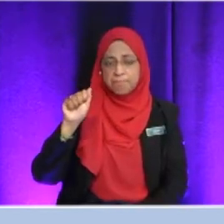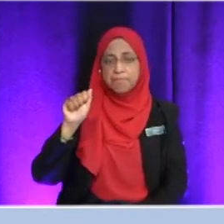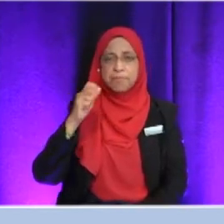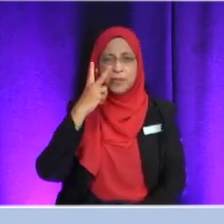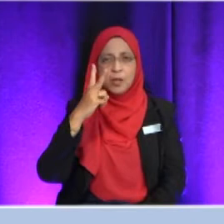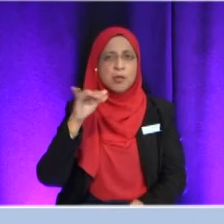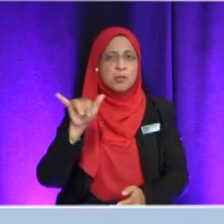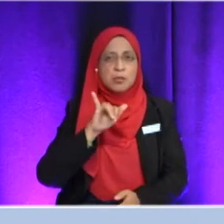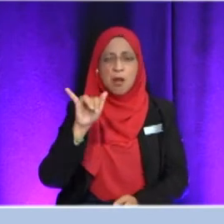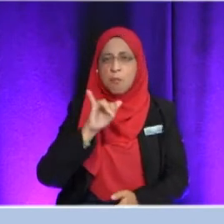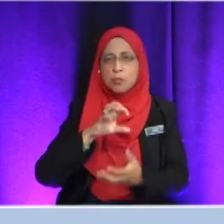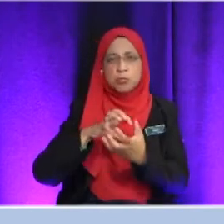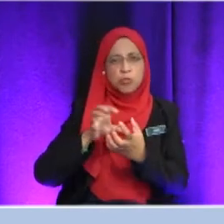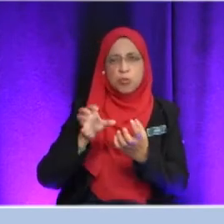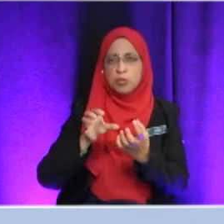sudah